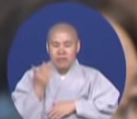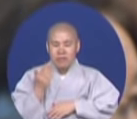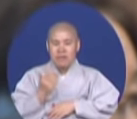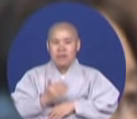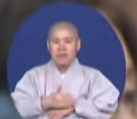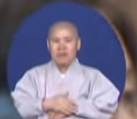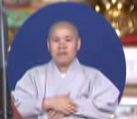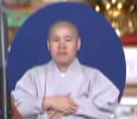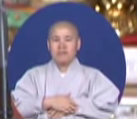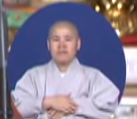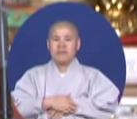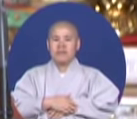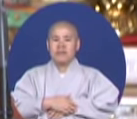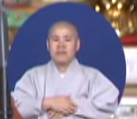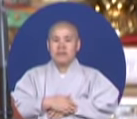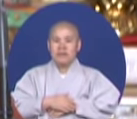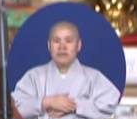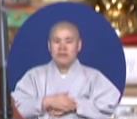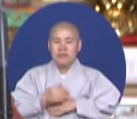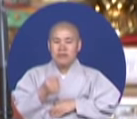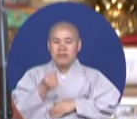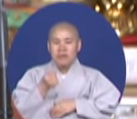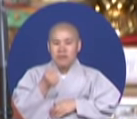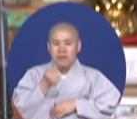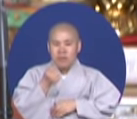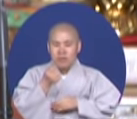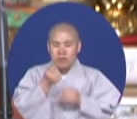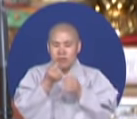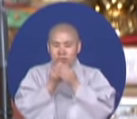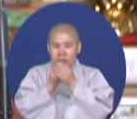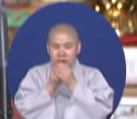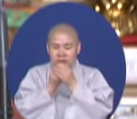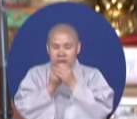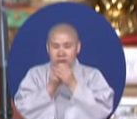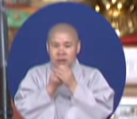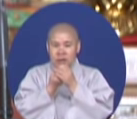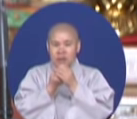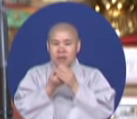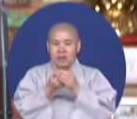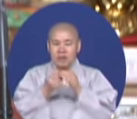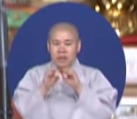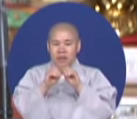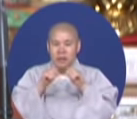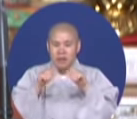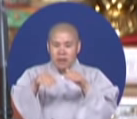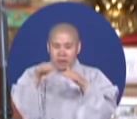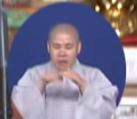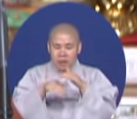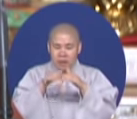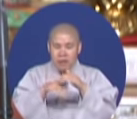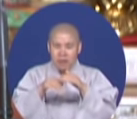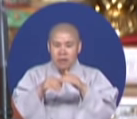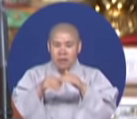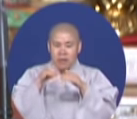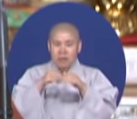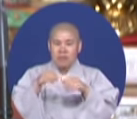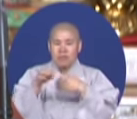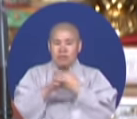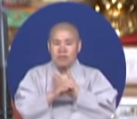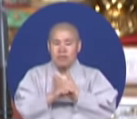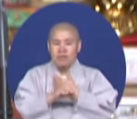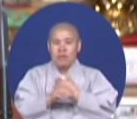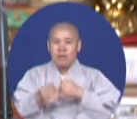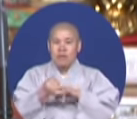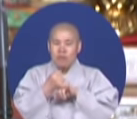거예요. 그래서 요만한 씨앗 하나를 땅에 심으면 이게